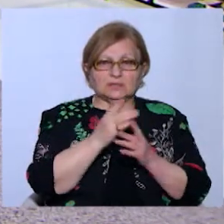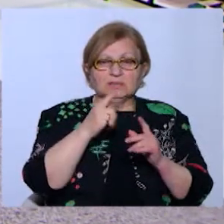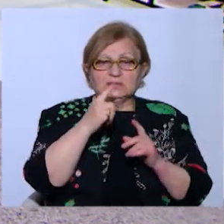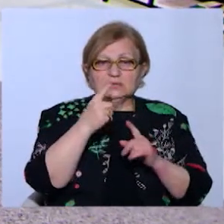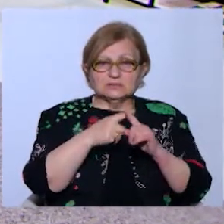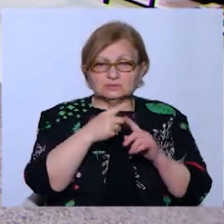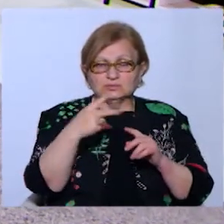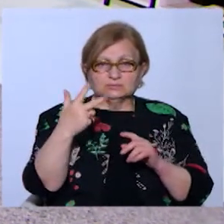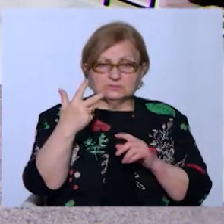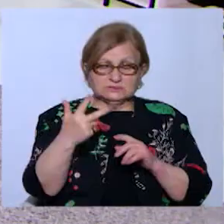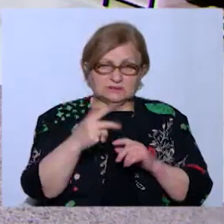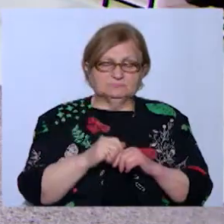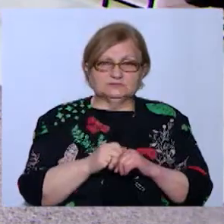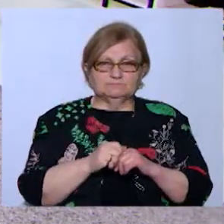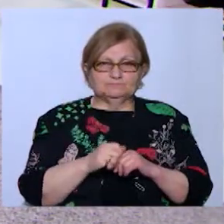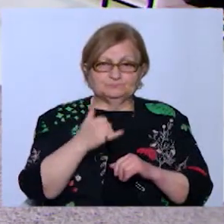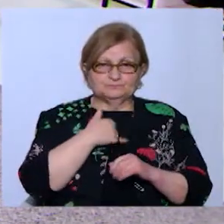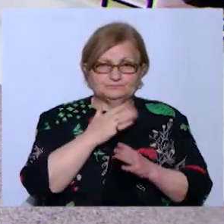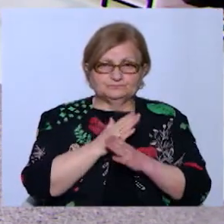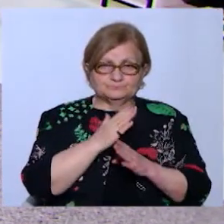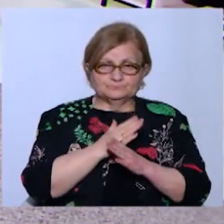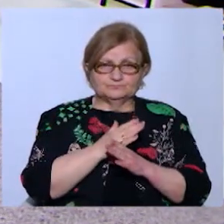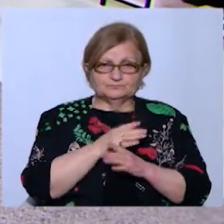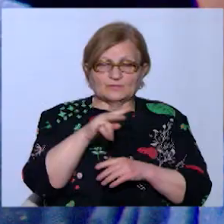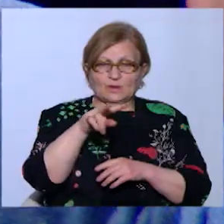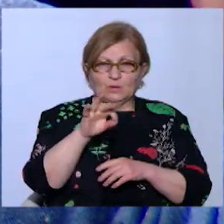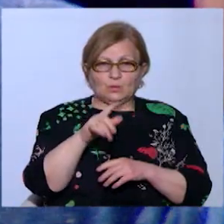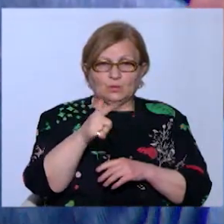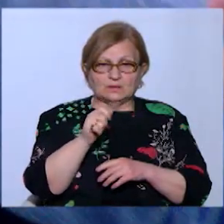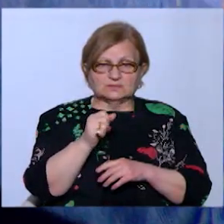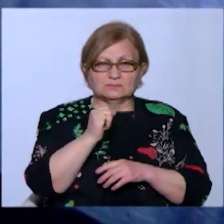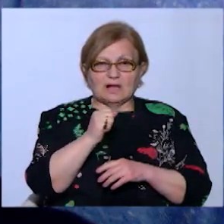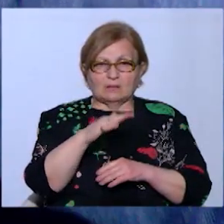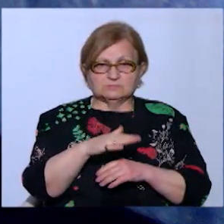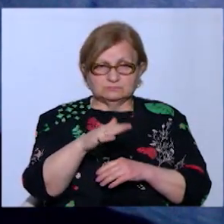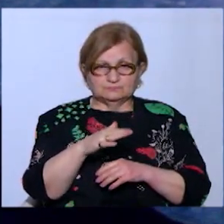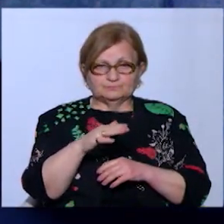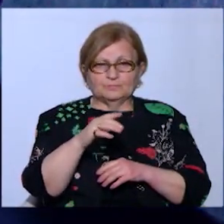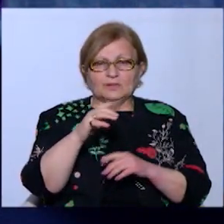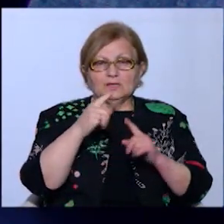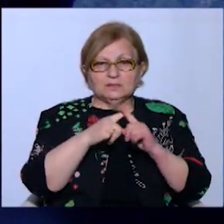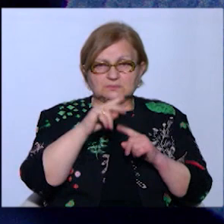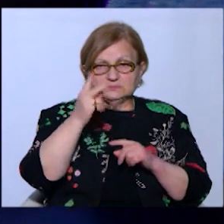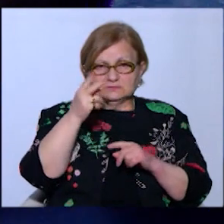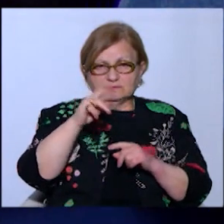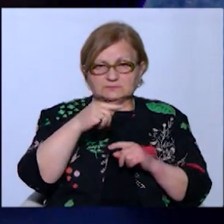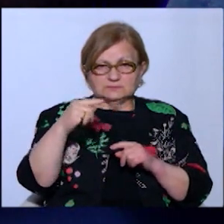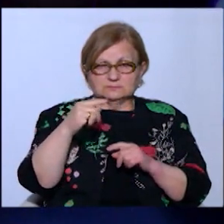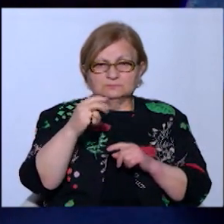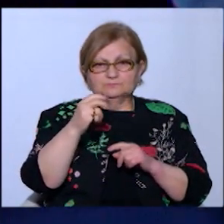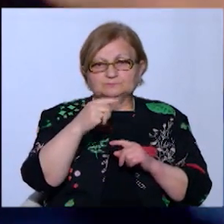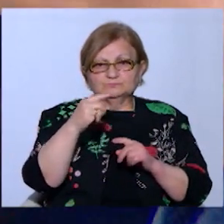3. მაშასადამე გვაქვს აი ეგეთი უტოლობა: ლოგარითმი 100 ფუძით x კვადრატ - 11x